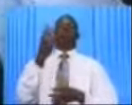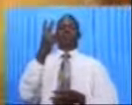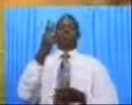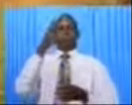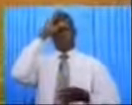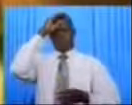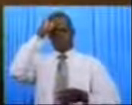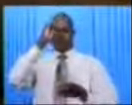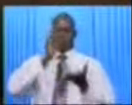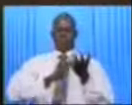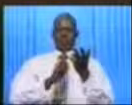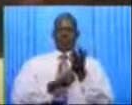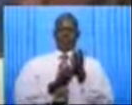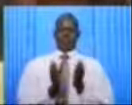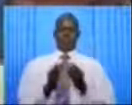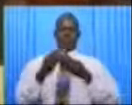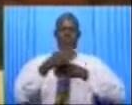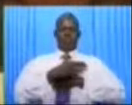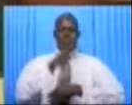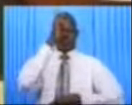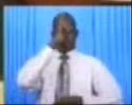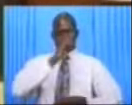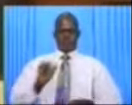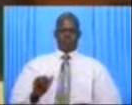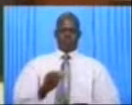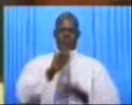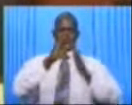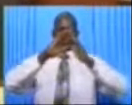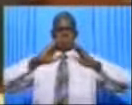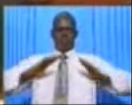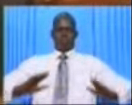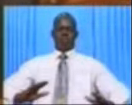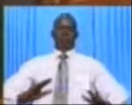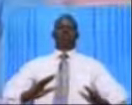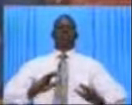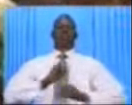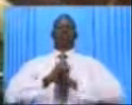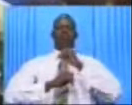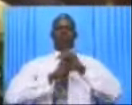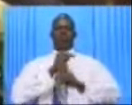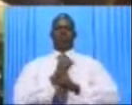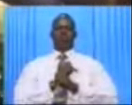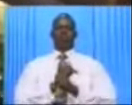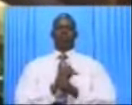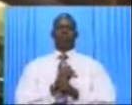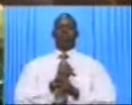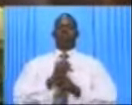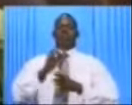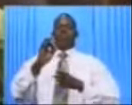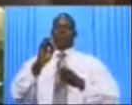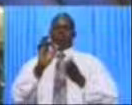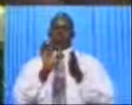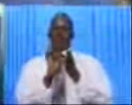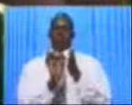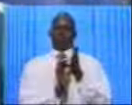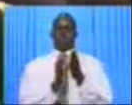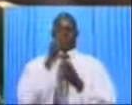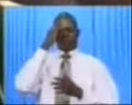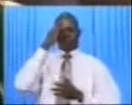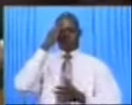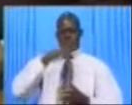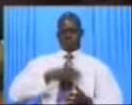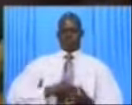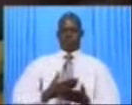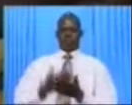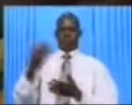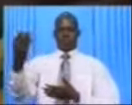entretenus dans les salons d'honneur de l'aéroport international Félix Houphouët-Boigny. Une formalité pour souhaiter la bienvenue